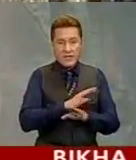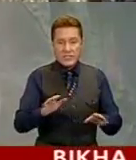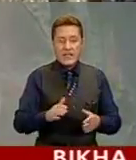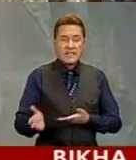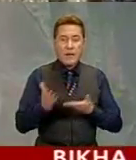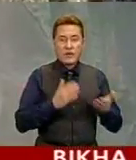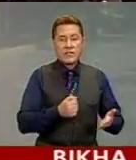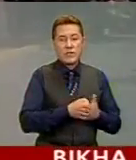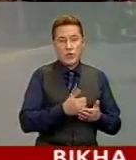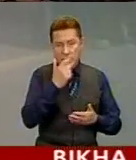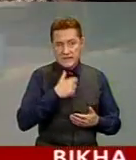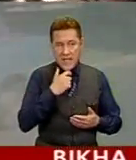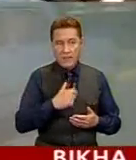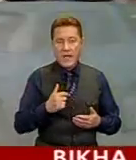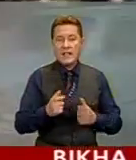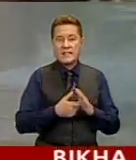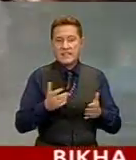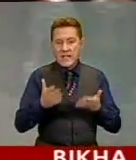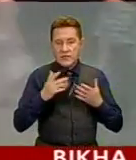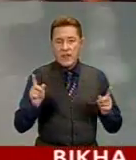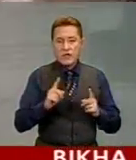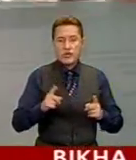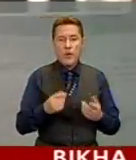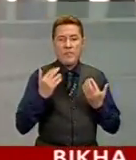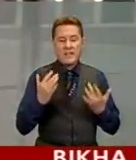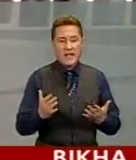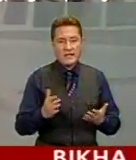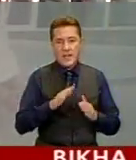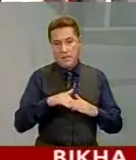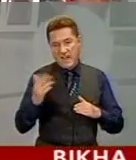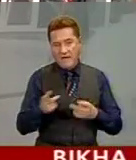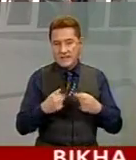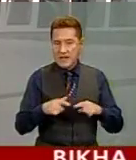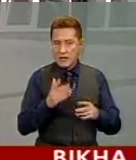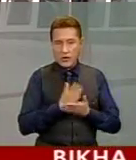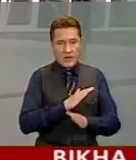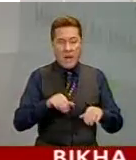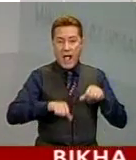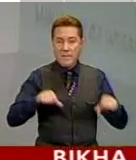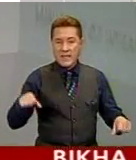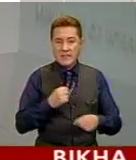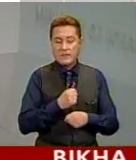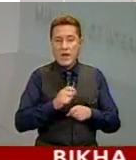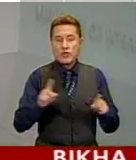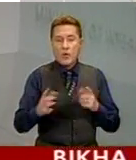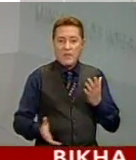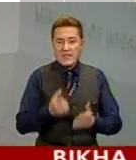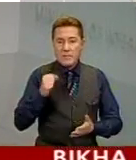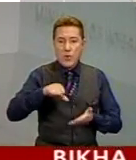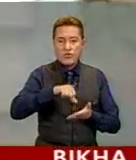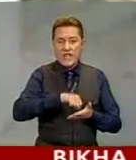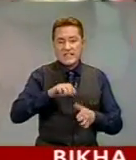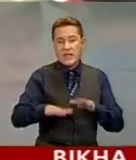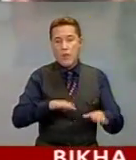мітингарів до себе, з'ясували, що претензій до міліції правий сектор немає, а пікет ті влаштували, щоб підтримати учасників Мукачівського